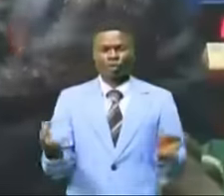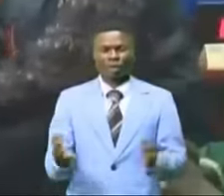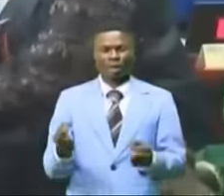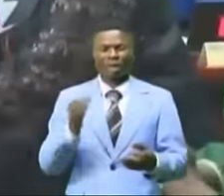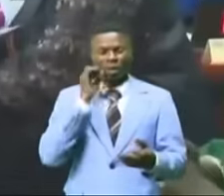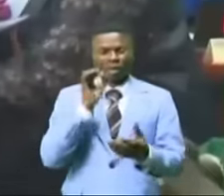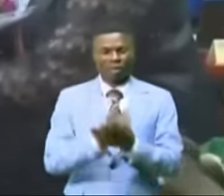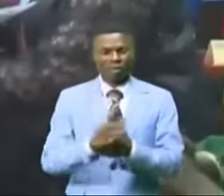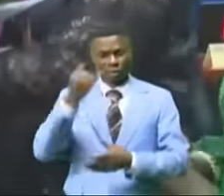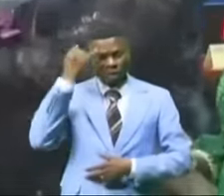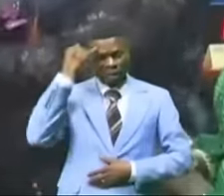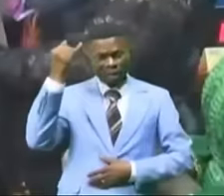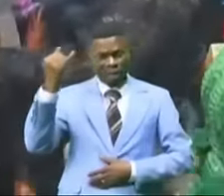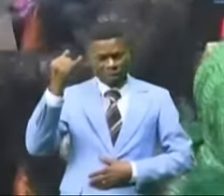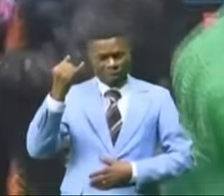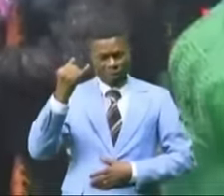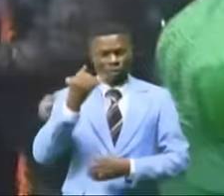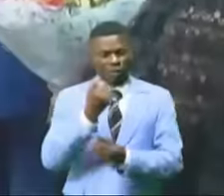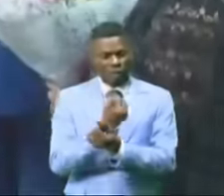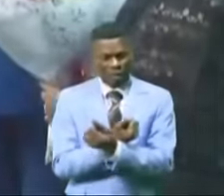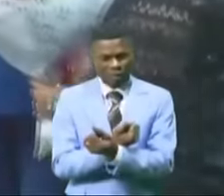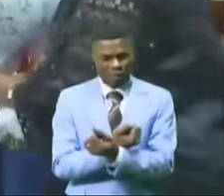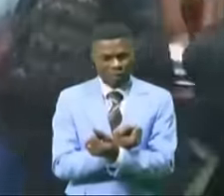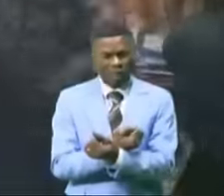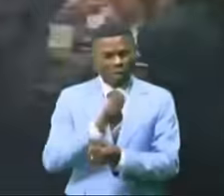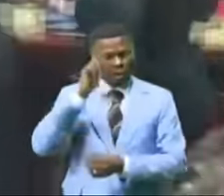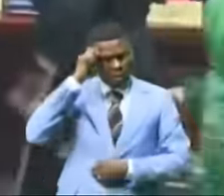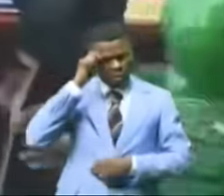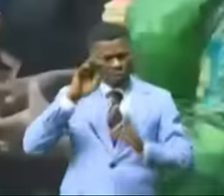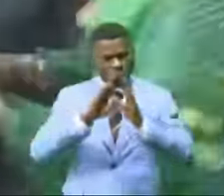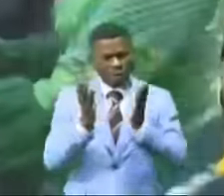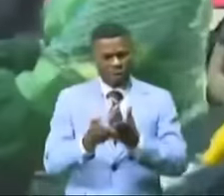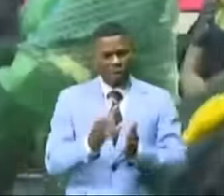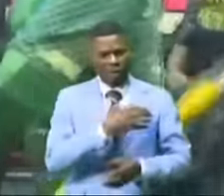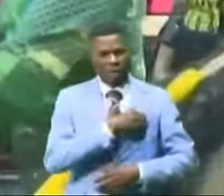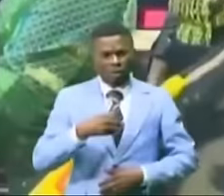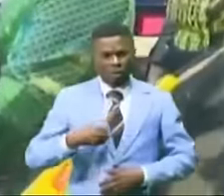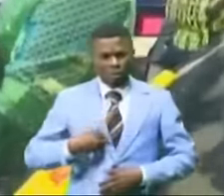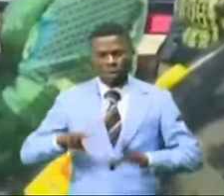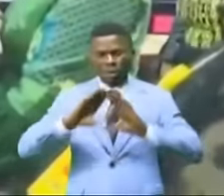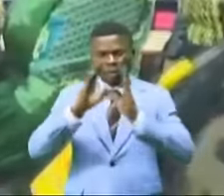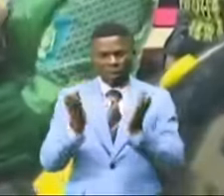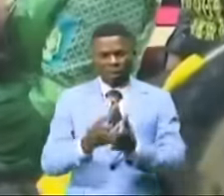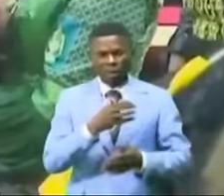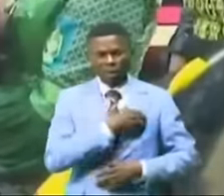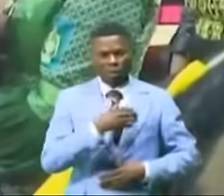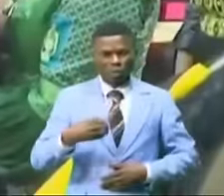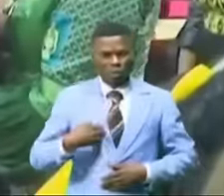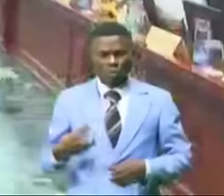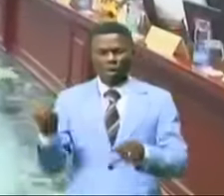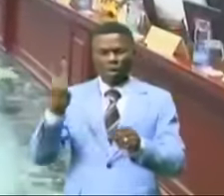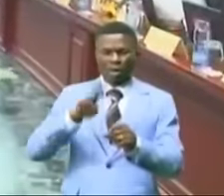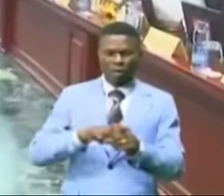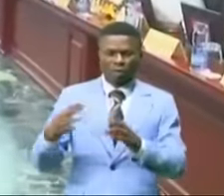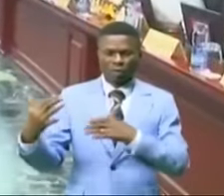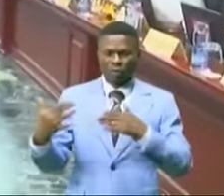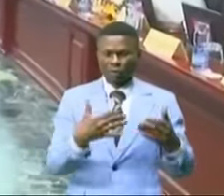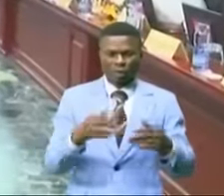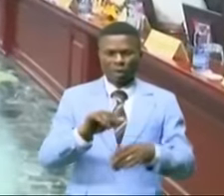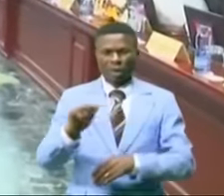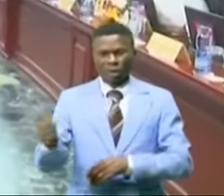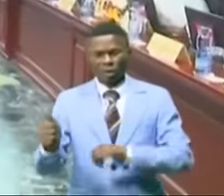une pensée a été observée en mémoire des femmes, de toutes les femmes, victimes de la guerre et